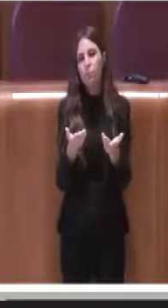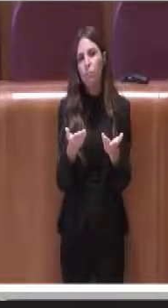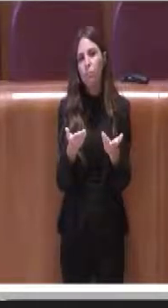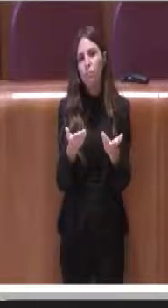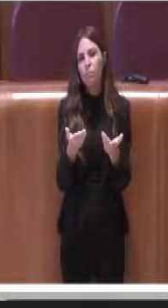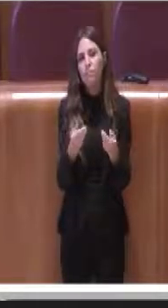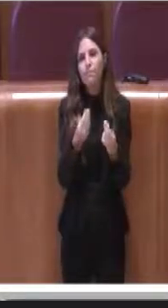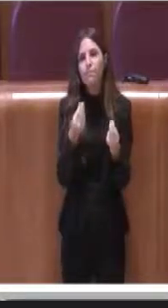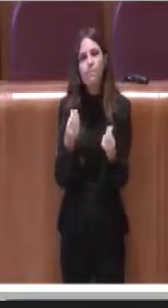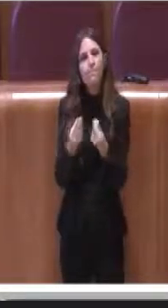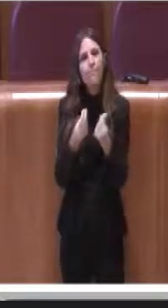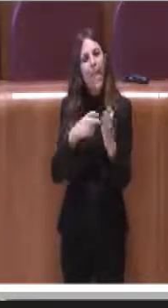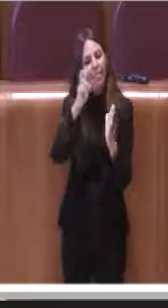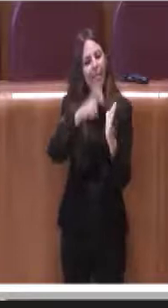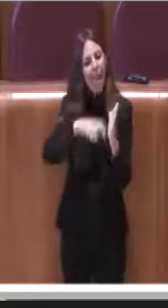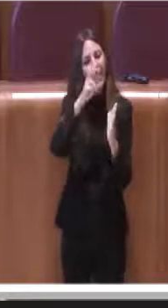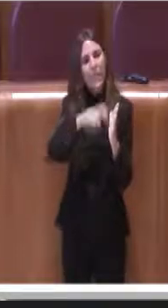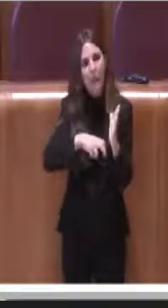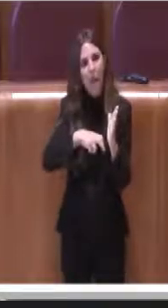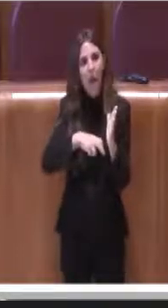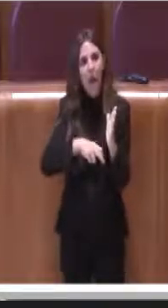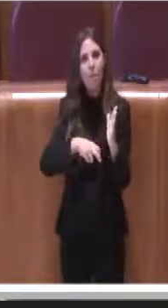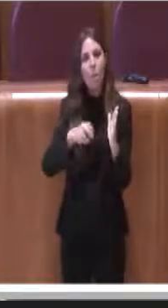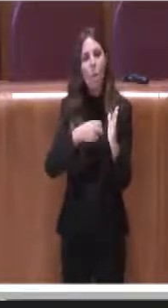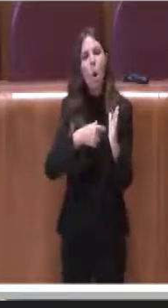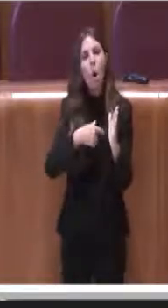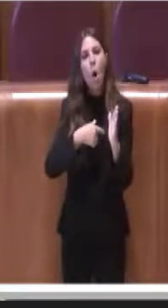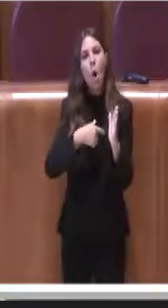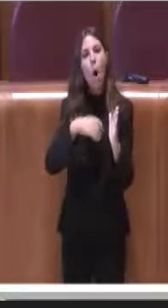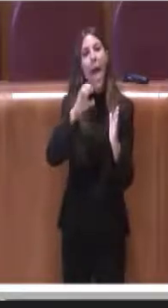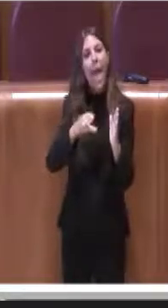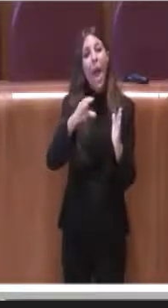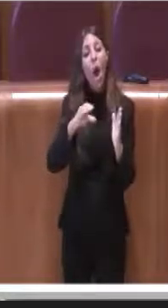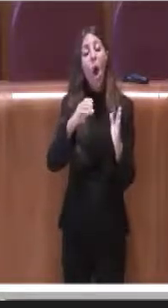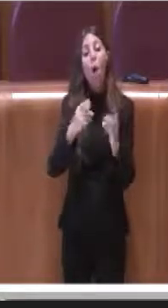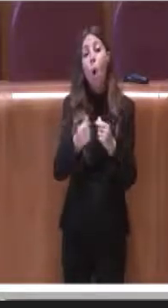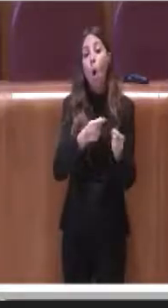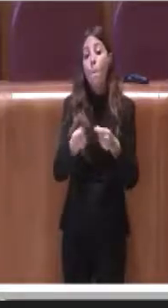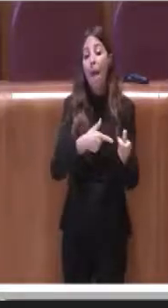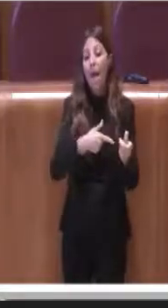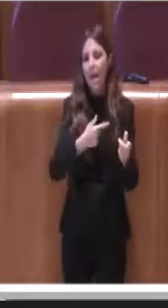quelle tassazioni che vengono dall'e-commerce, dai grandi colossi, no? Che tutti